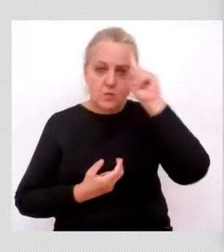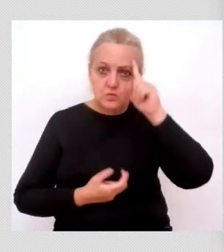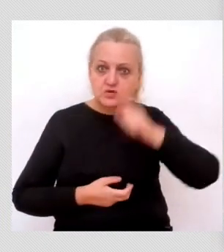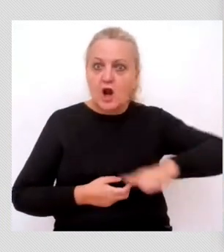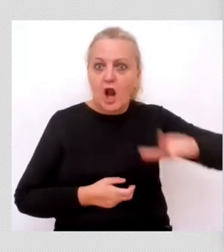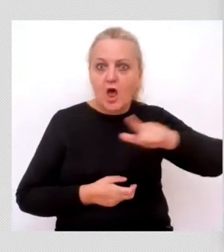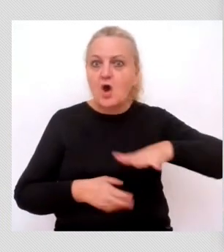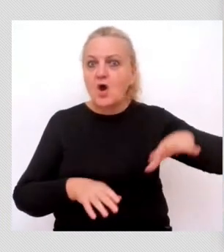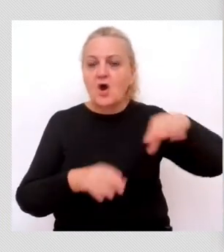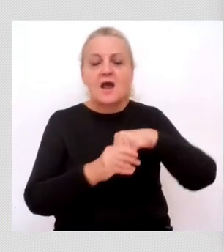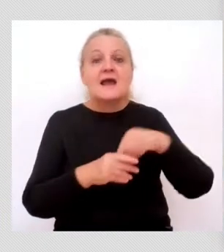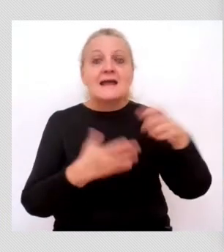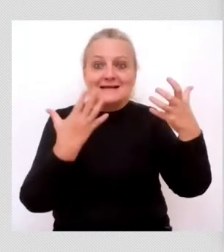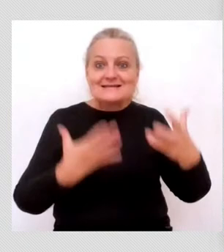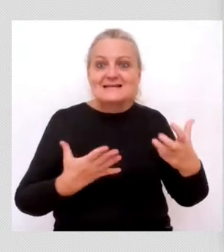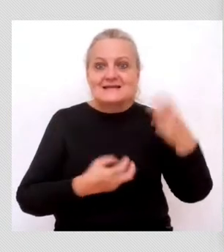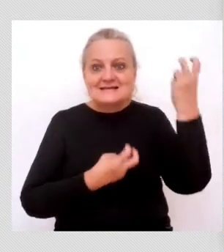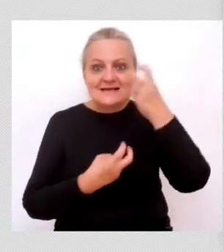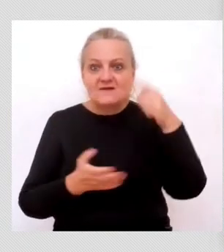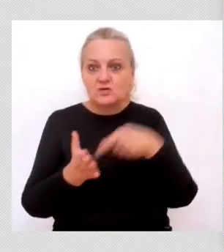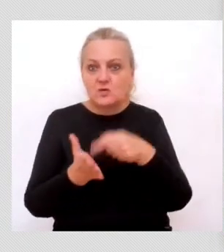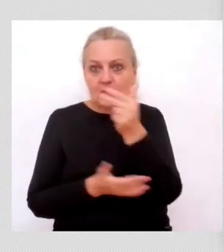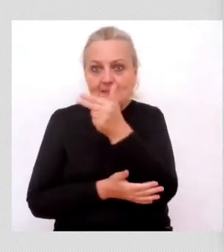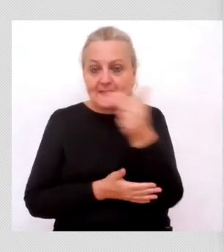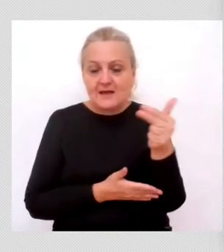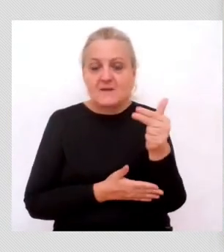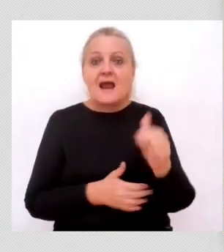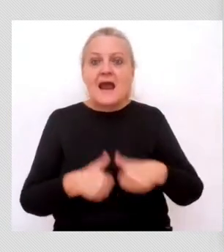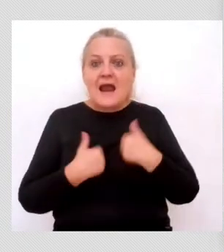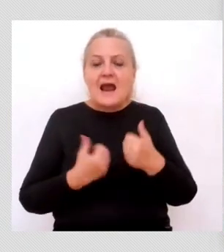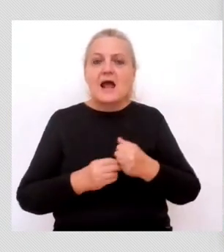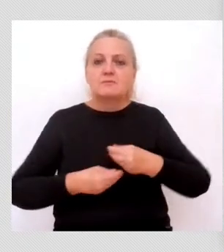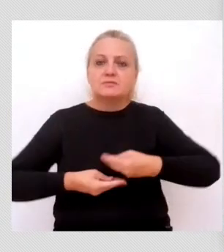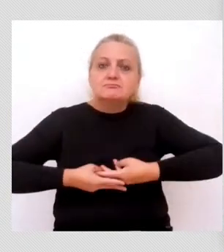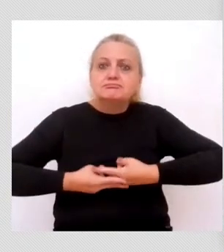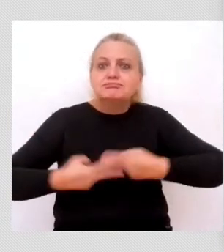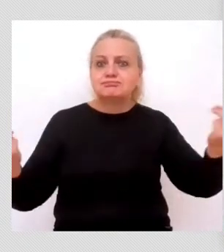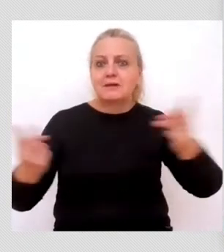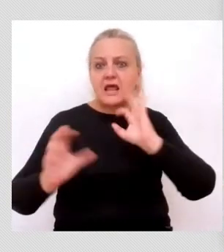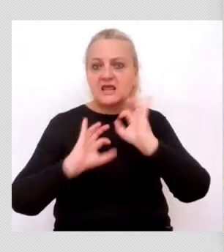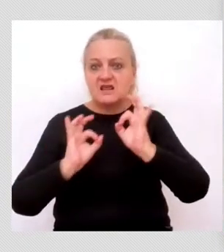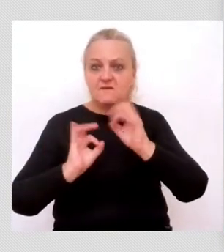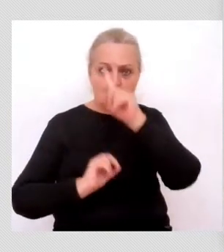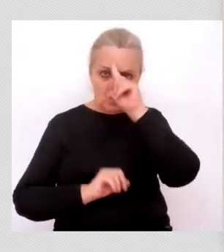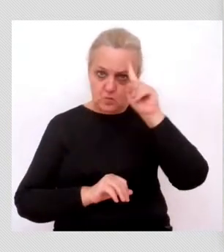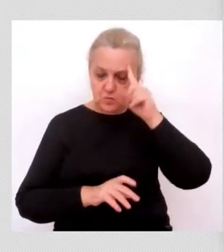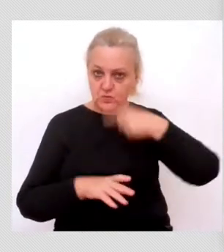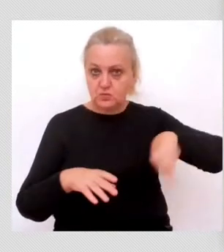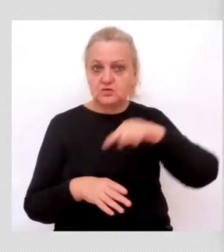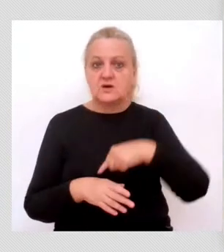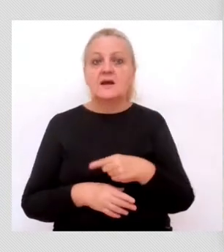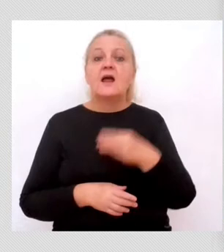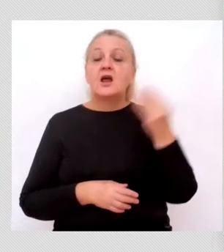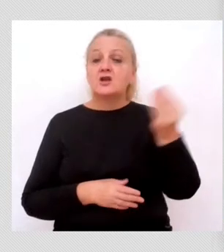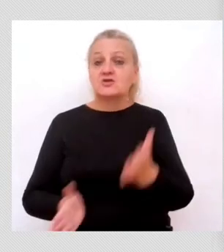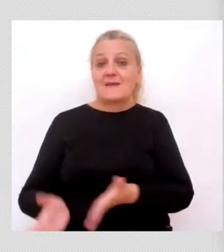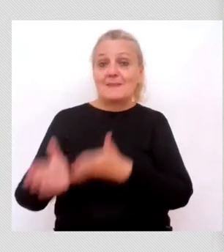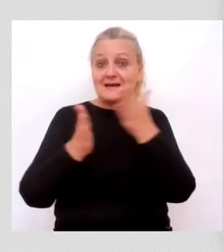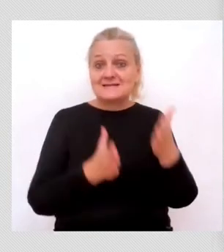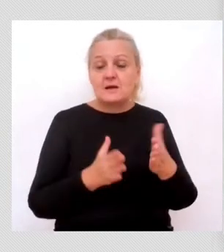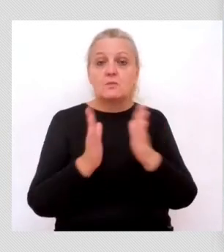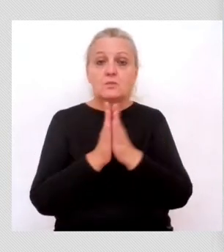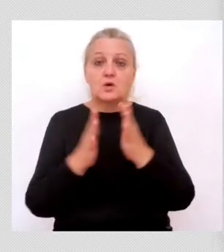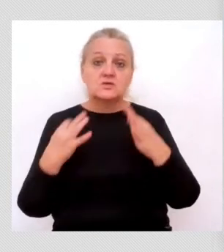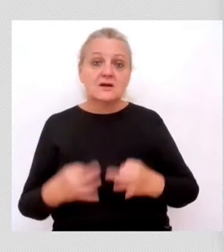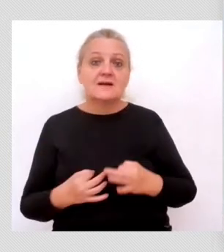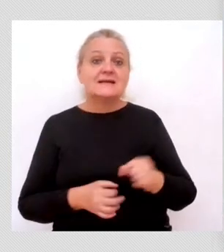które będą chciały się tym zainteresować i żeby one roznosiły tą wieść wśród ludu. I jeszcze kolejne. Proszę Państwa, stary